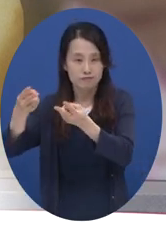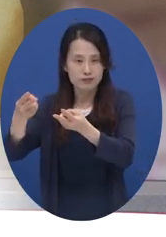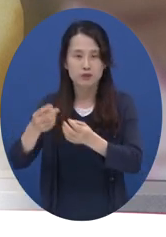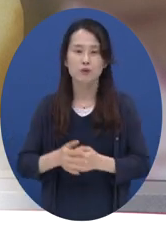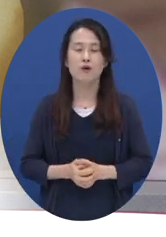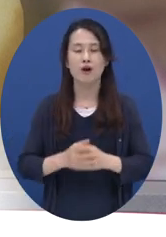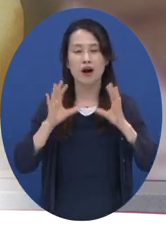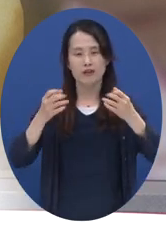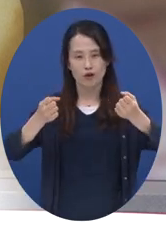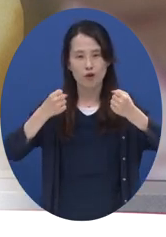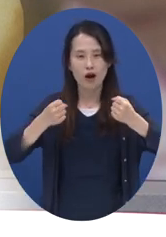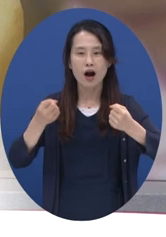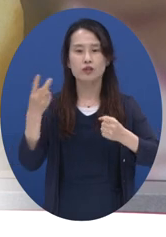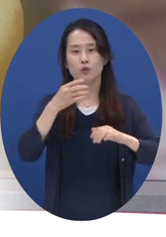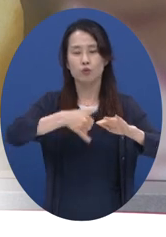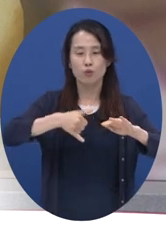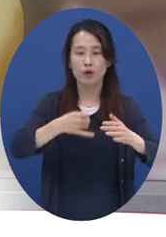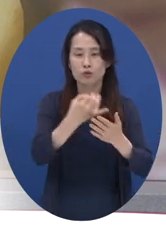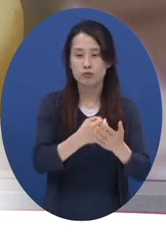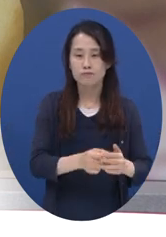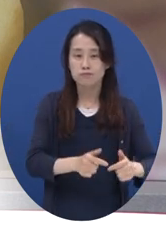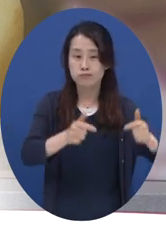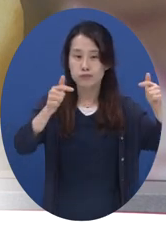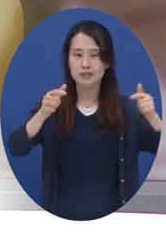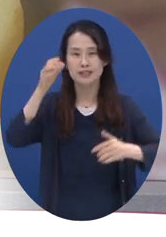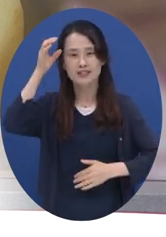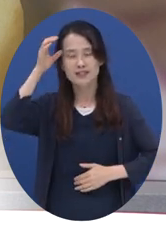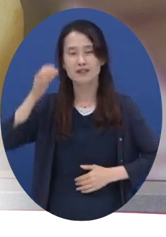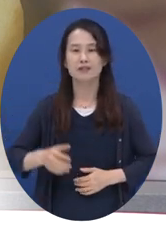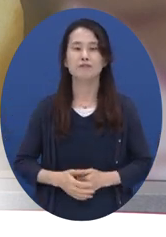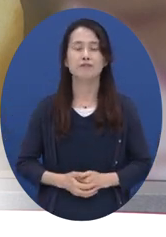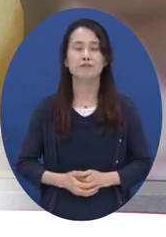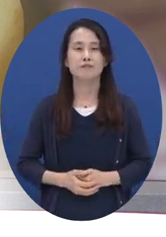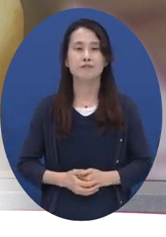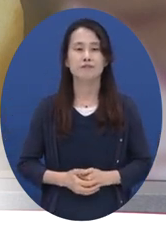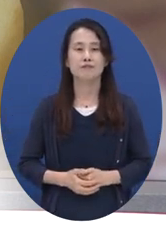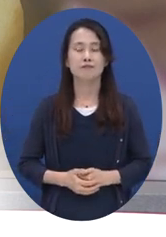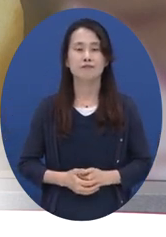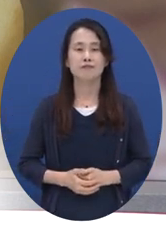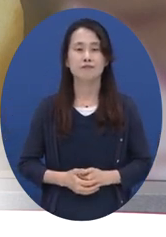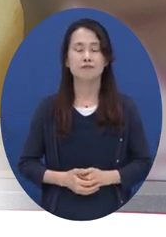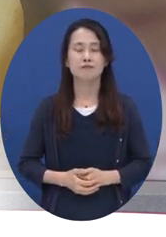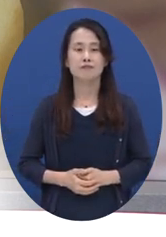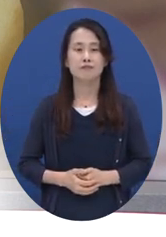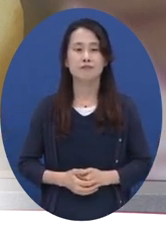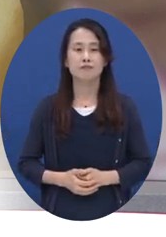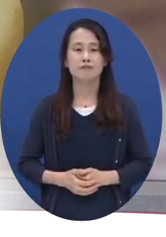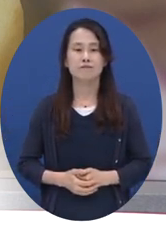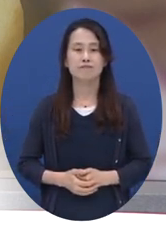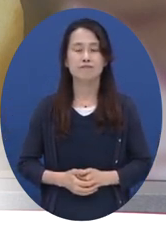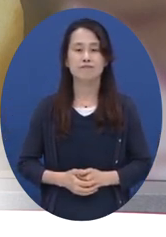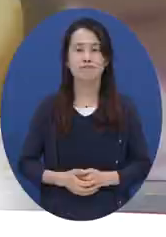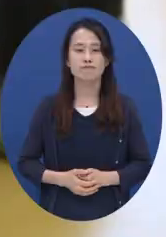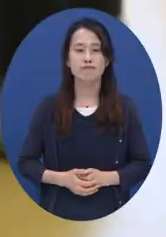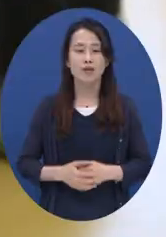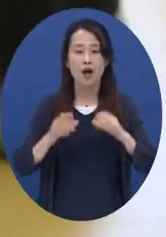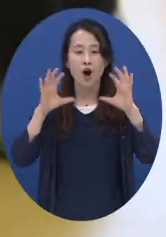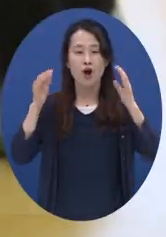간식을 제공하는데요. 아이들의 건강은 물론 농가 소득 향상도 기대됩니다. 최창순 기자입니다.